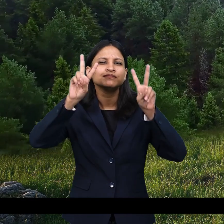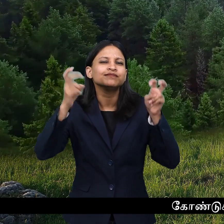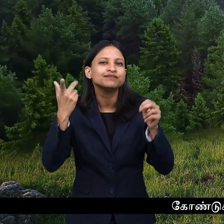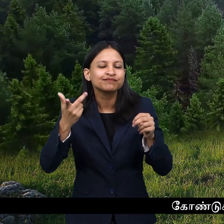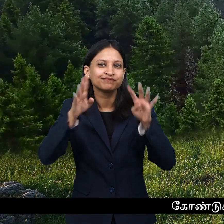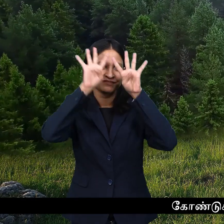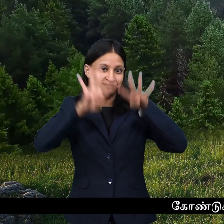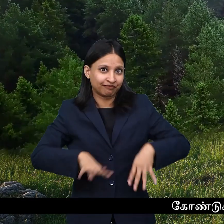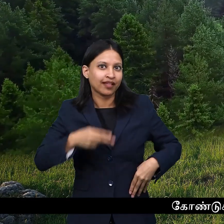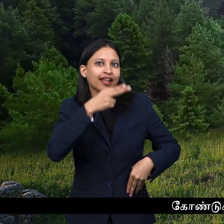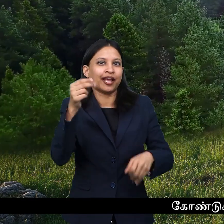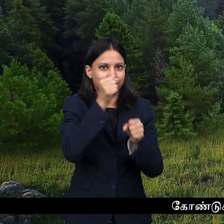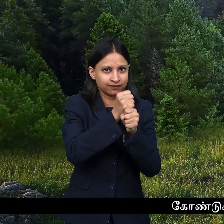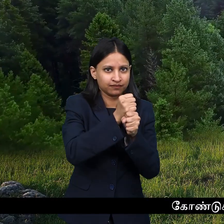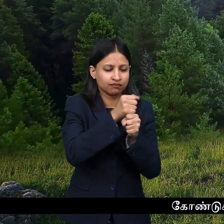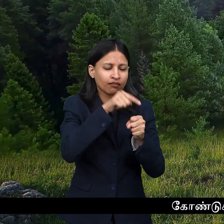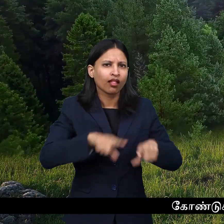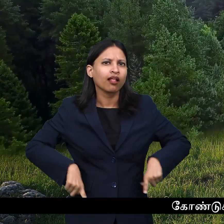முதலில் கோண்டுகளை சந்திப்போம்.